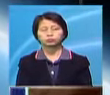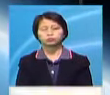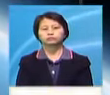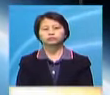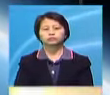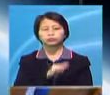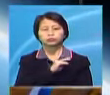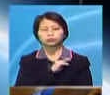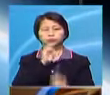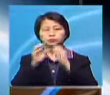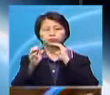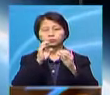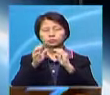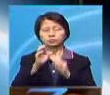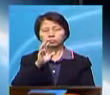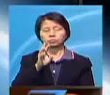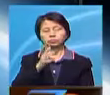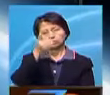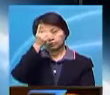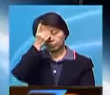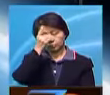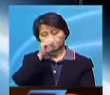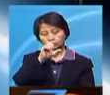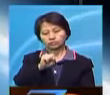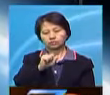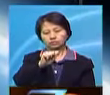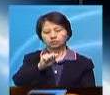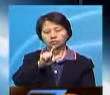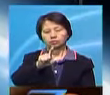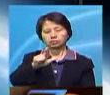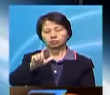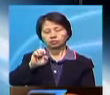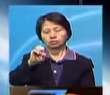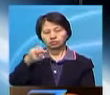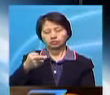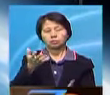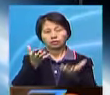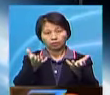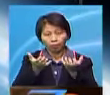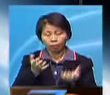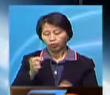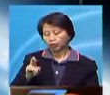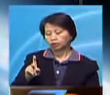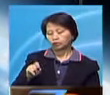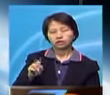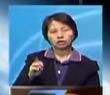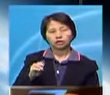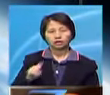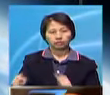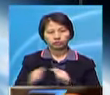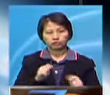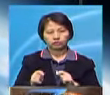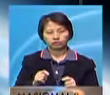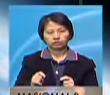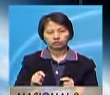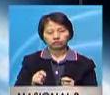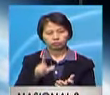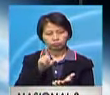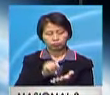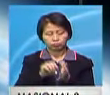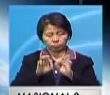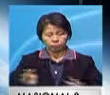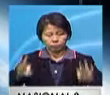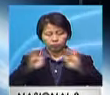Sementara itu, Menteri Komunikasi dan Multimedia Datuk Seri Dr. Muhammad Saleh Tun Said Keruak mahu RTM bertindak sebagai medium utama